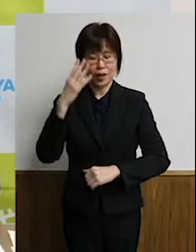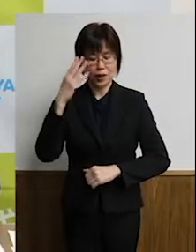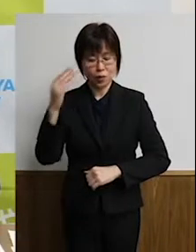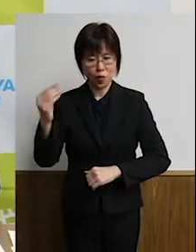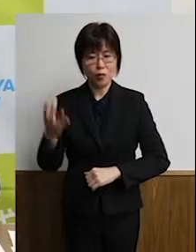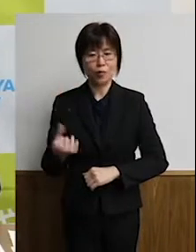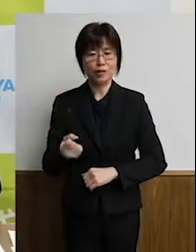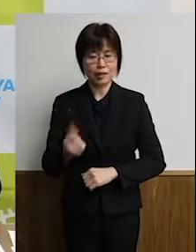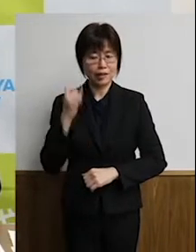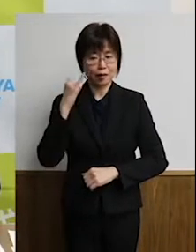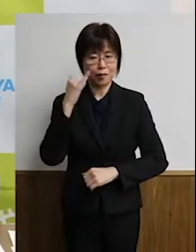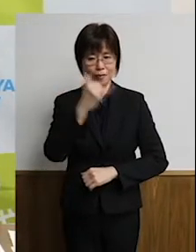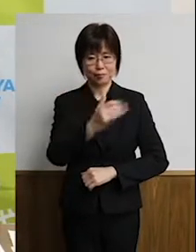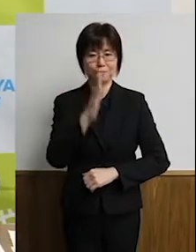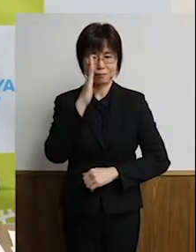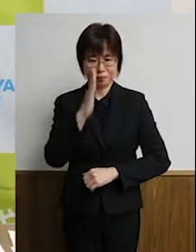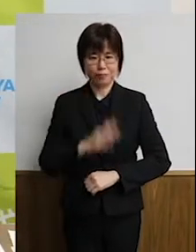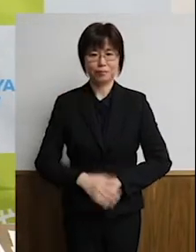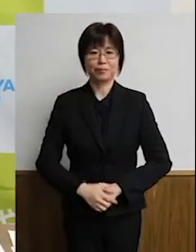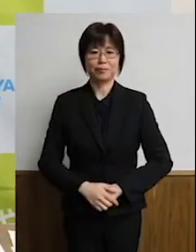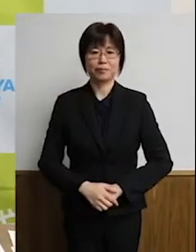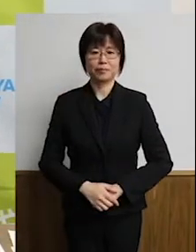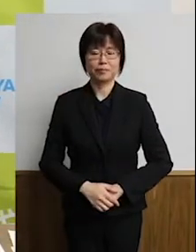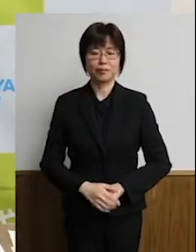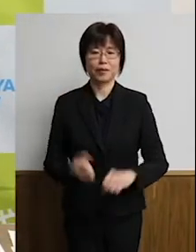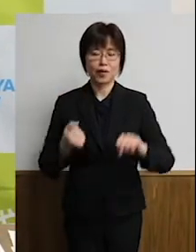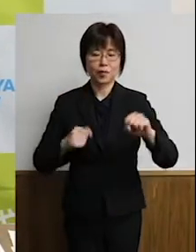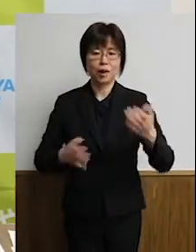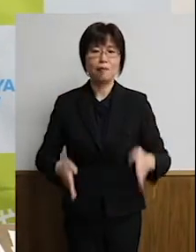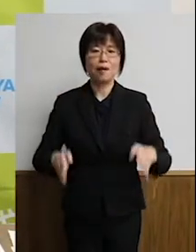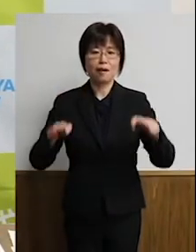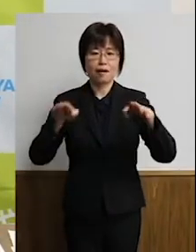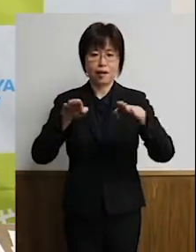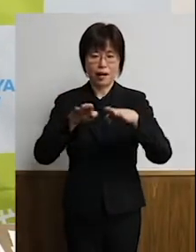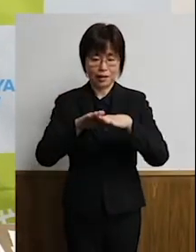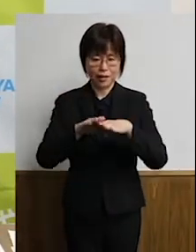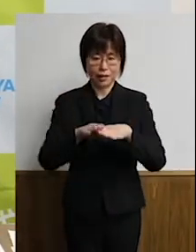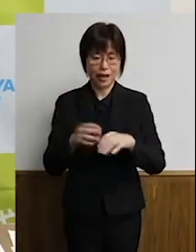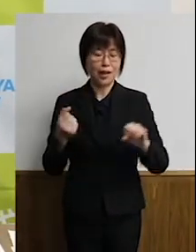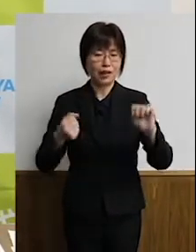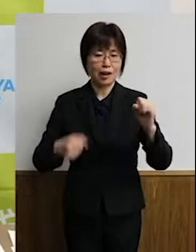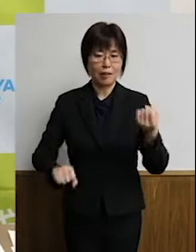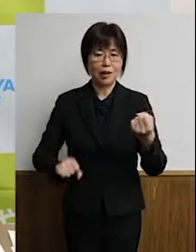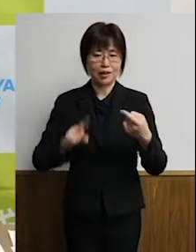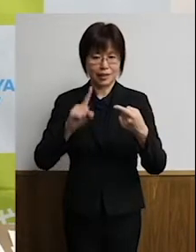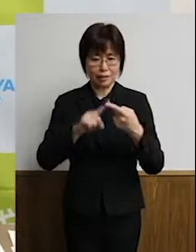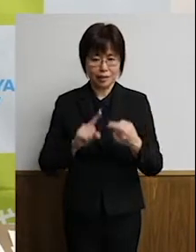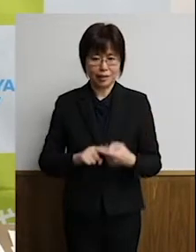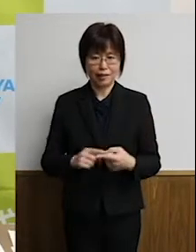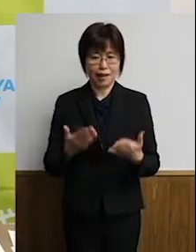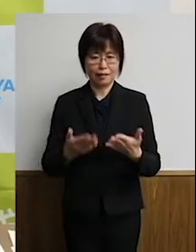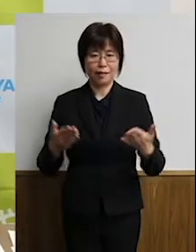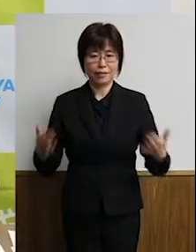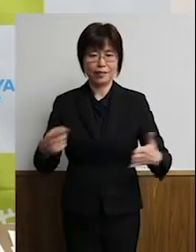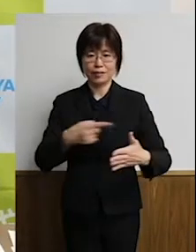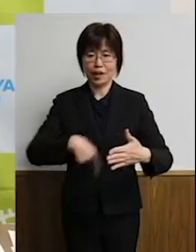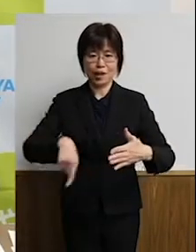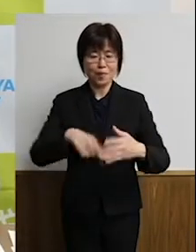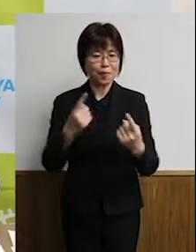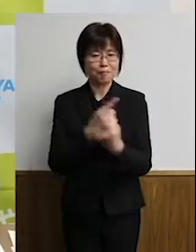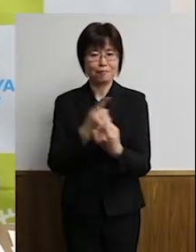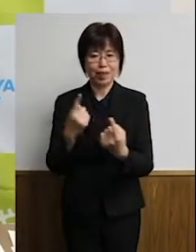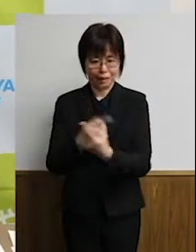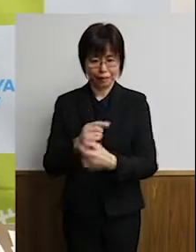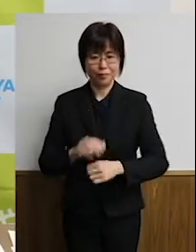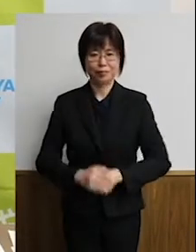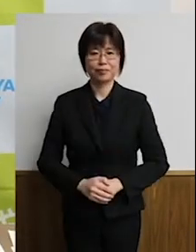興味のある方はお問い合わせください。大河ドラマ館ではドラマの進行に合わせ展示内容も変わる予定